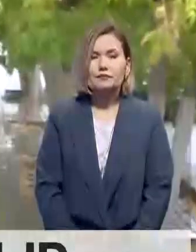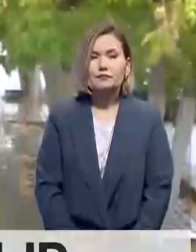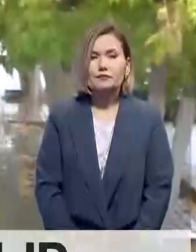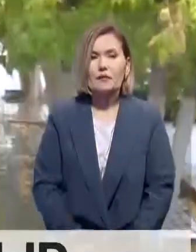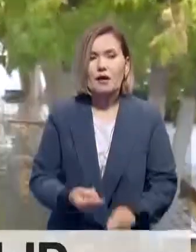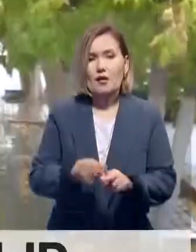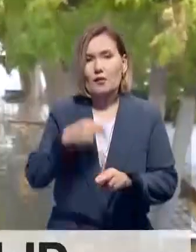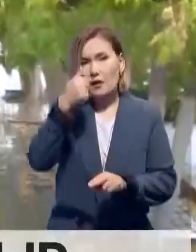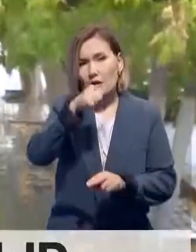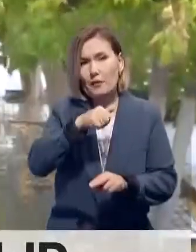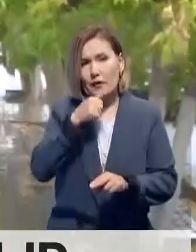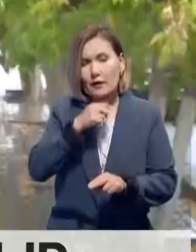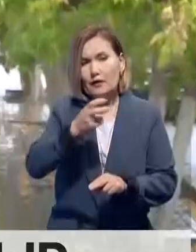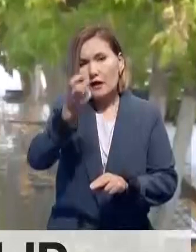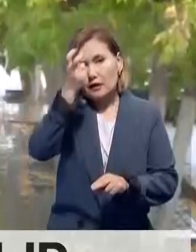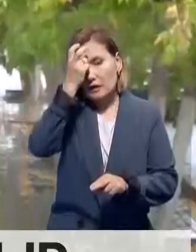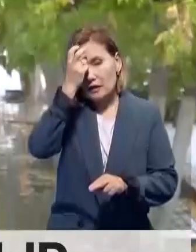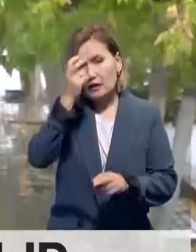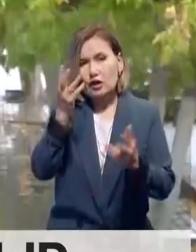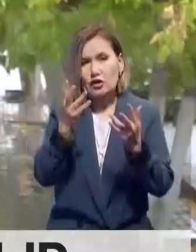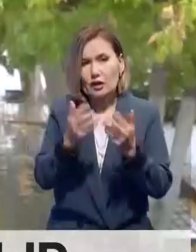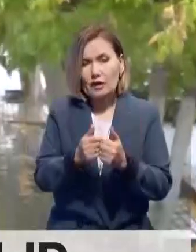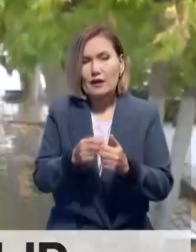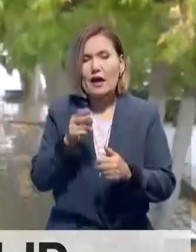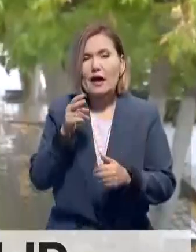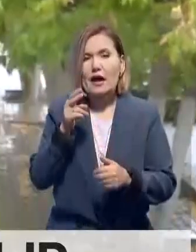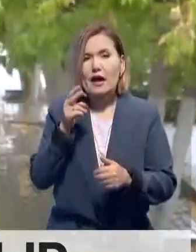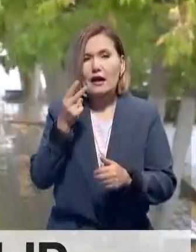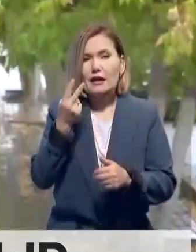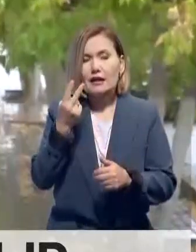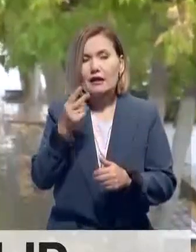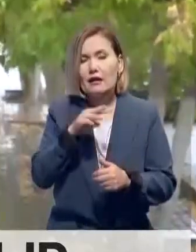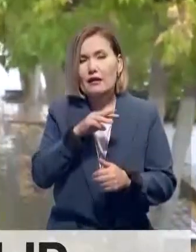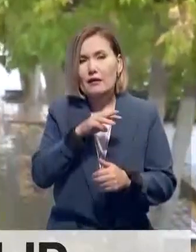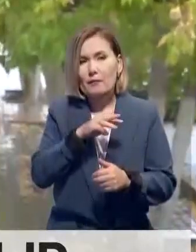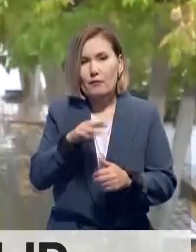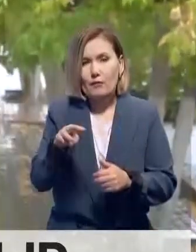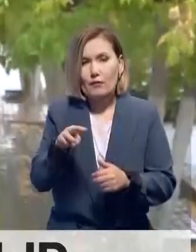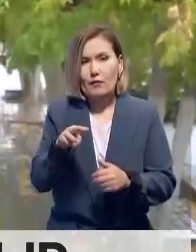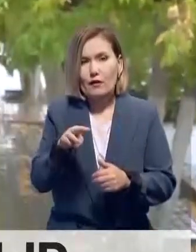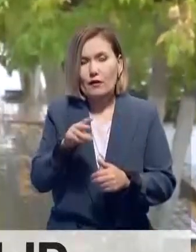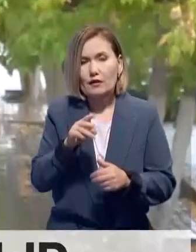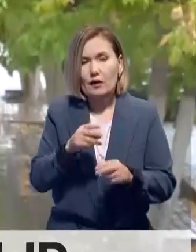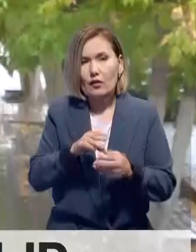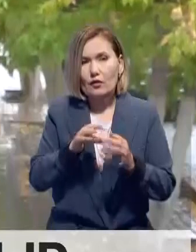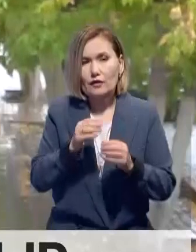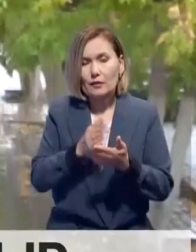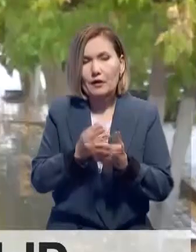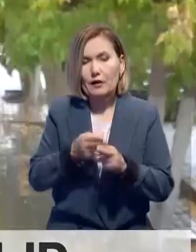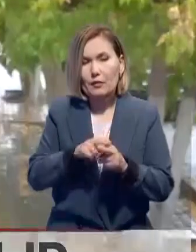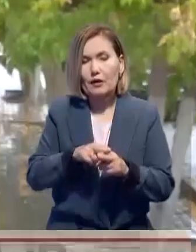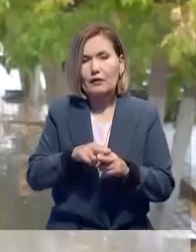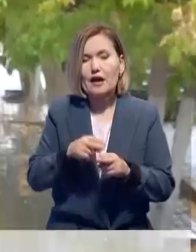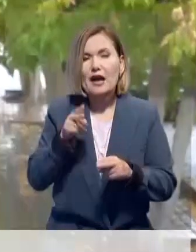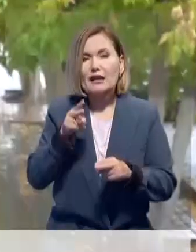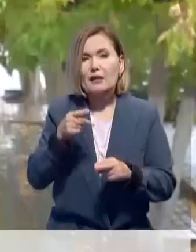Биыл енді киіктің шығынымен санағанда 2 мың гектардай, былай қарасаңыздар 2 мың гектарды енді біздің аудан бойынша, стат